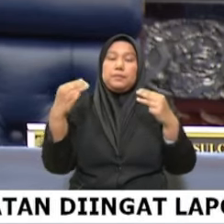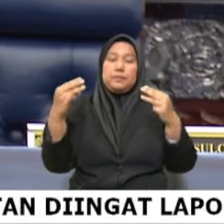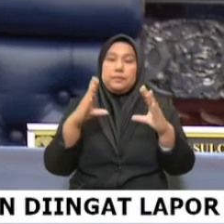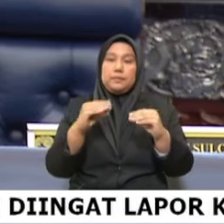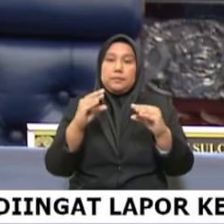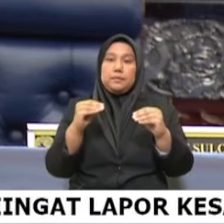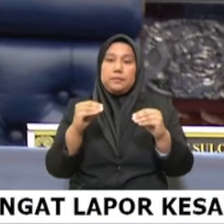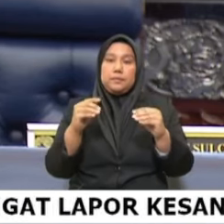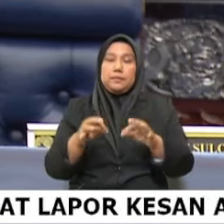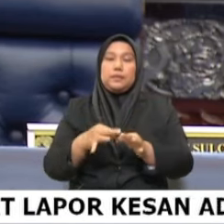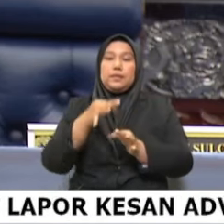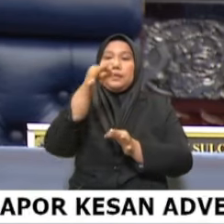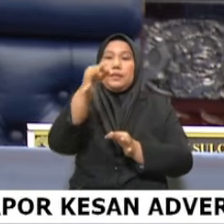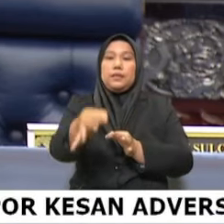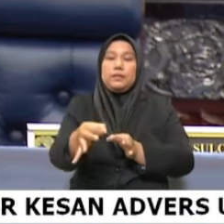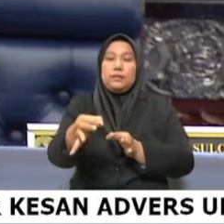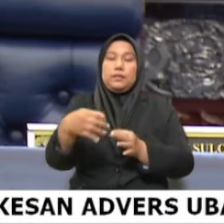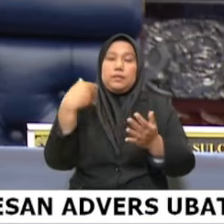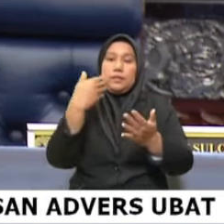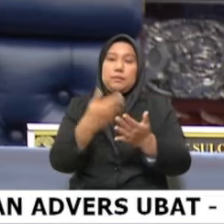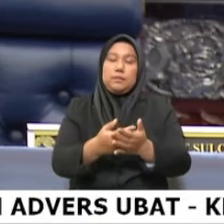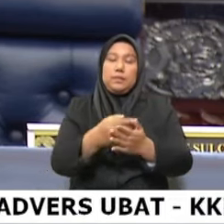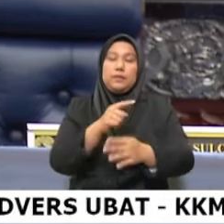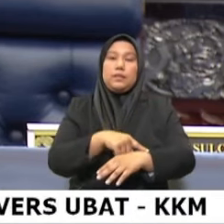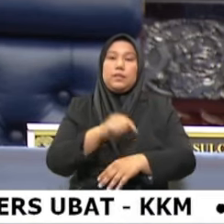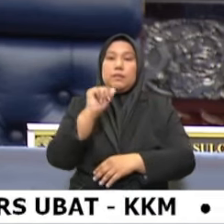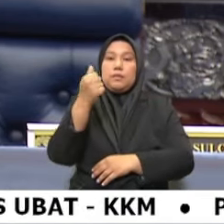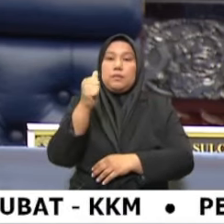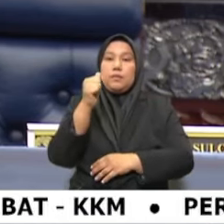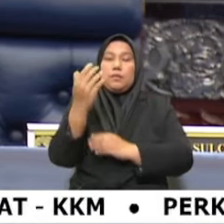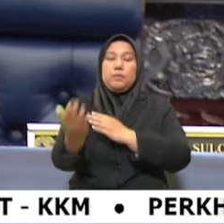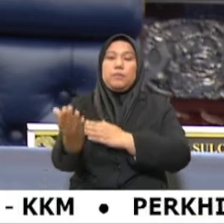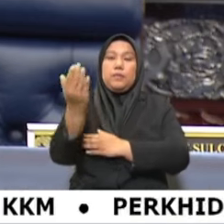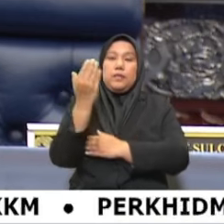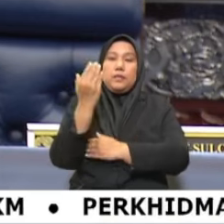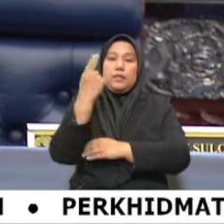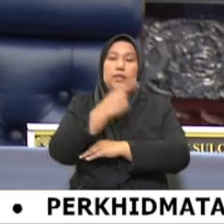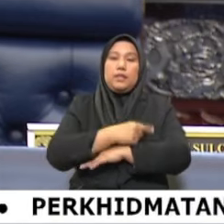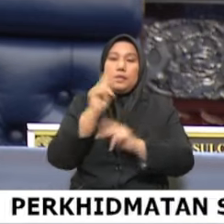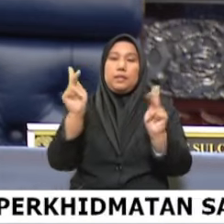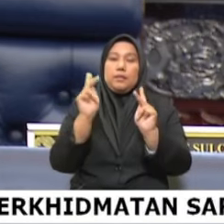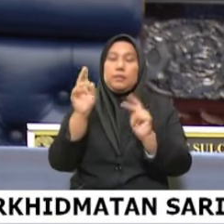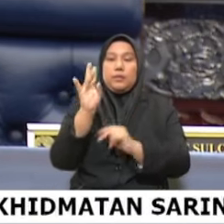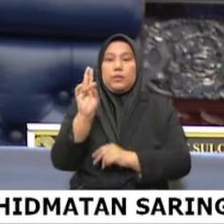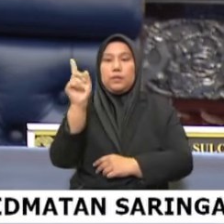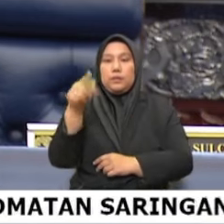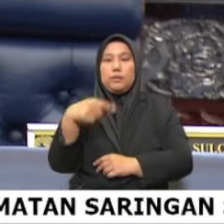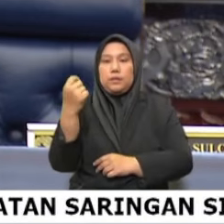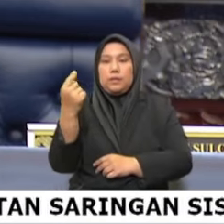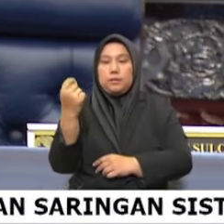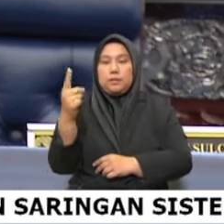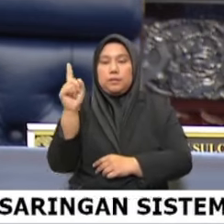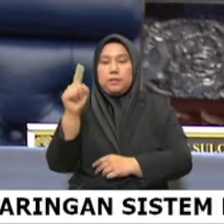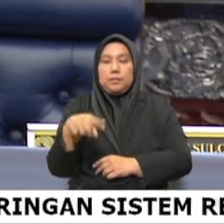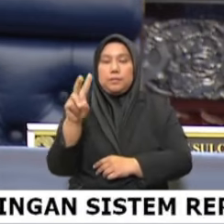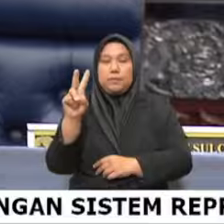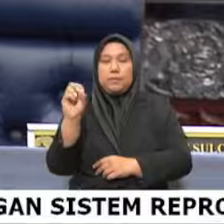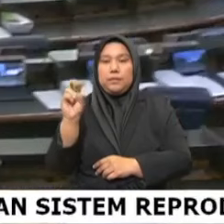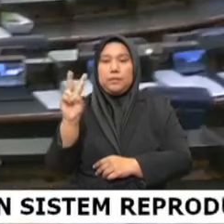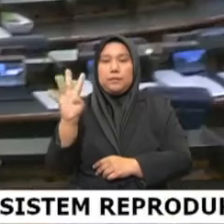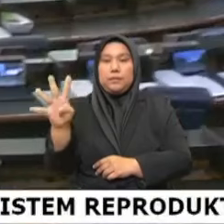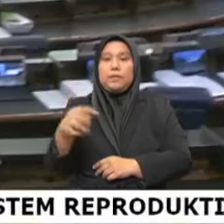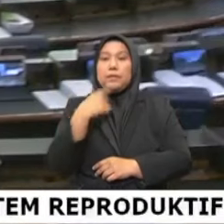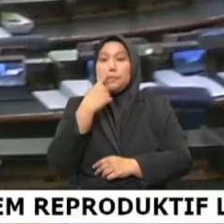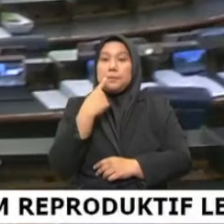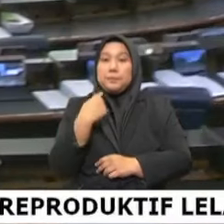ditangguhkan sehingga jam 10 pagi hari Khamis 7 November 2024. Okey. Baik, terima kasih. Ada yang